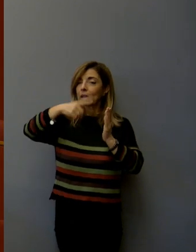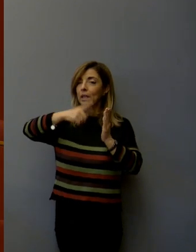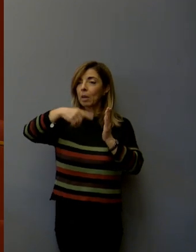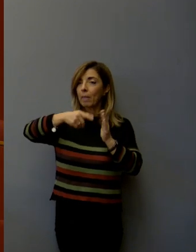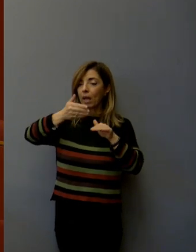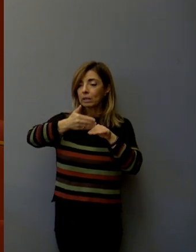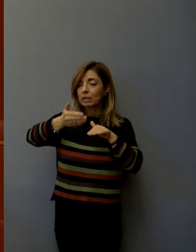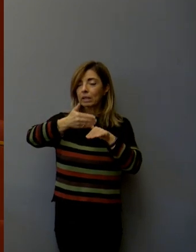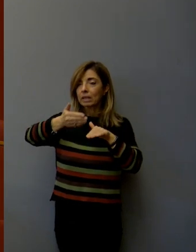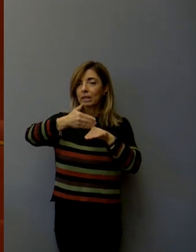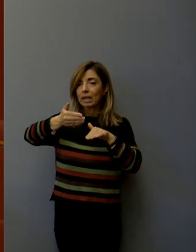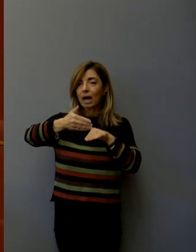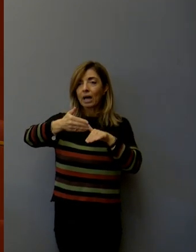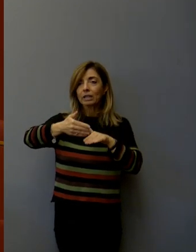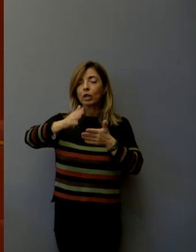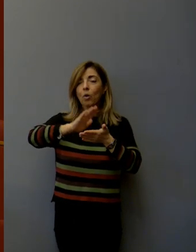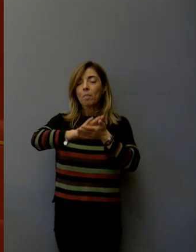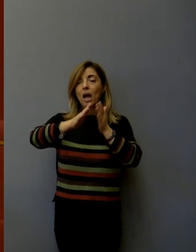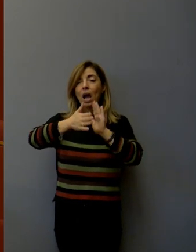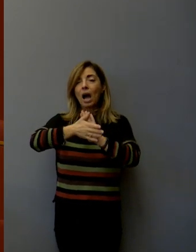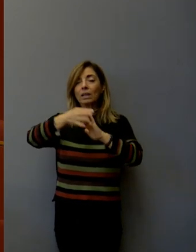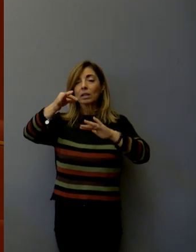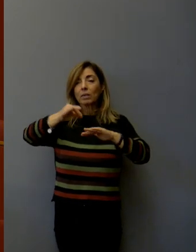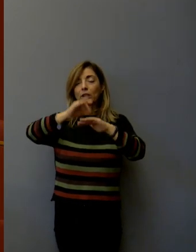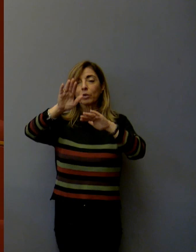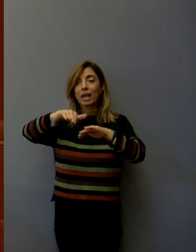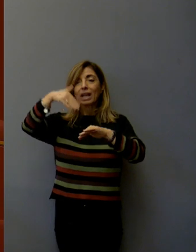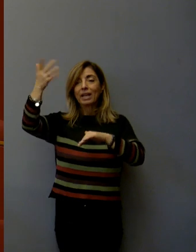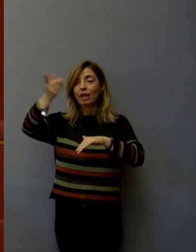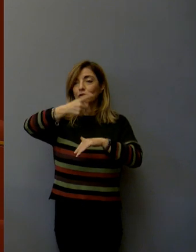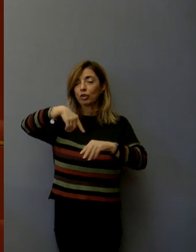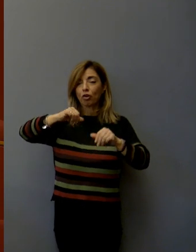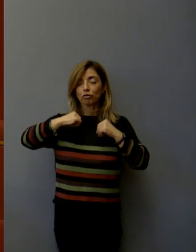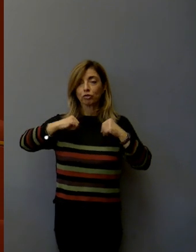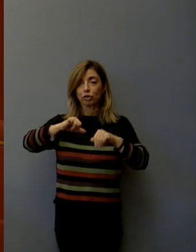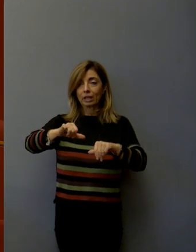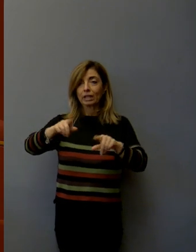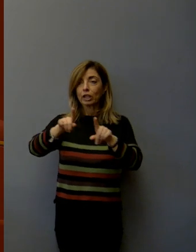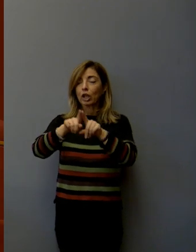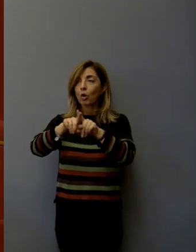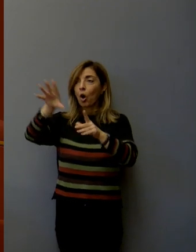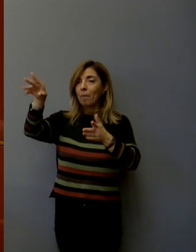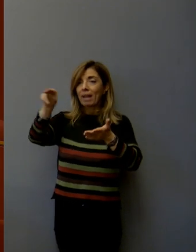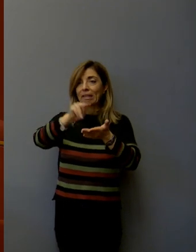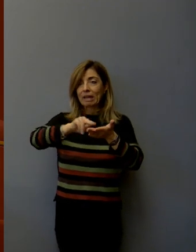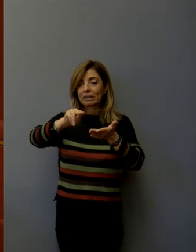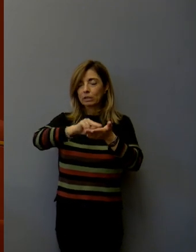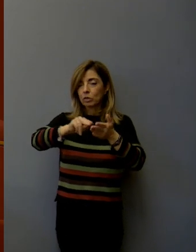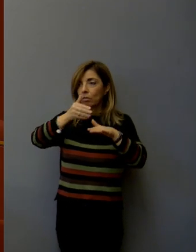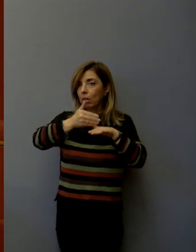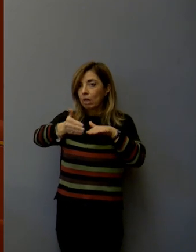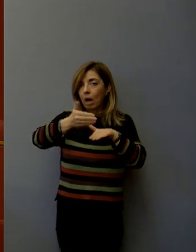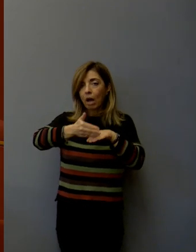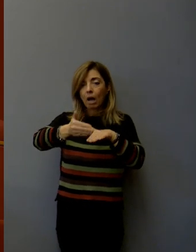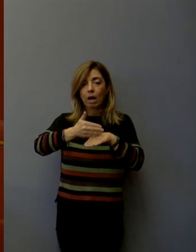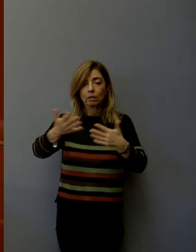matrimoniali all'estero dei nostri i nostri contadini Praticamente sono cittadini Genovesi che